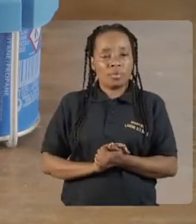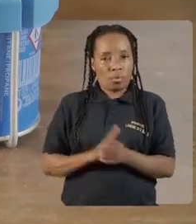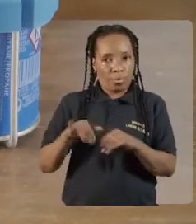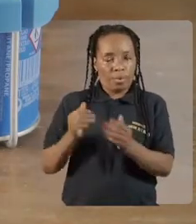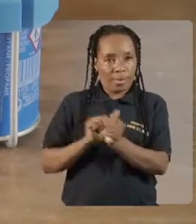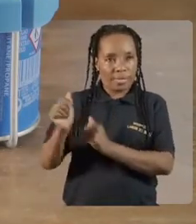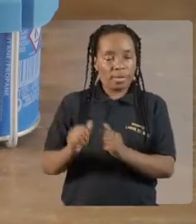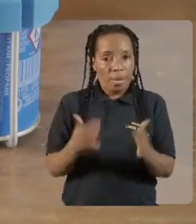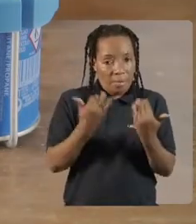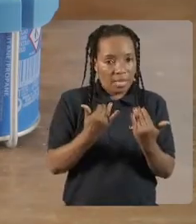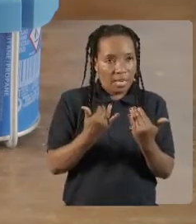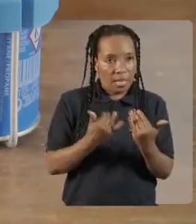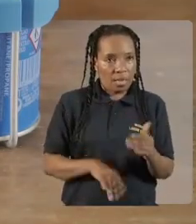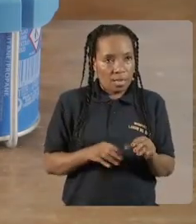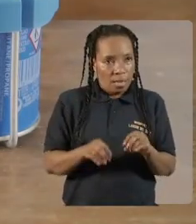Plaçons